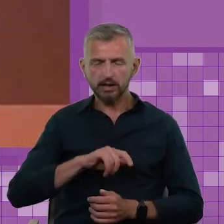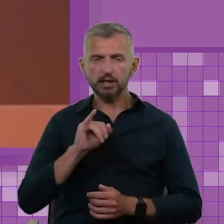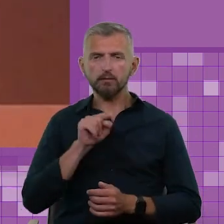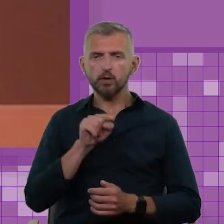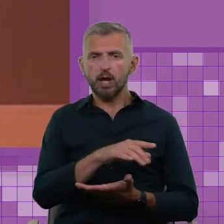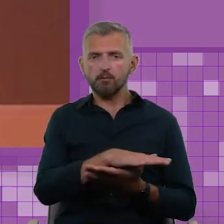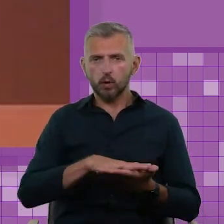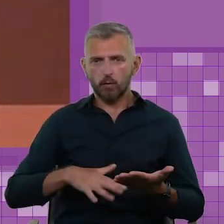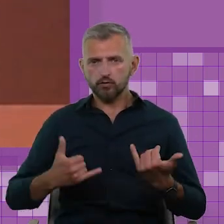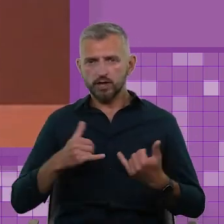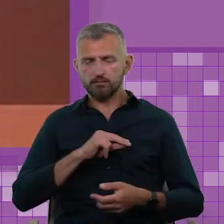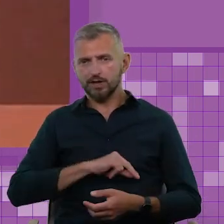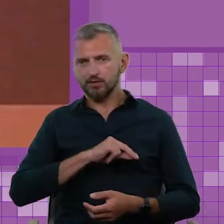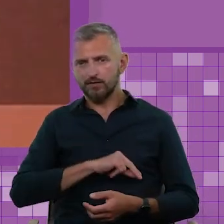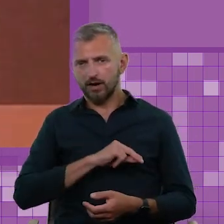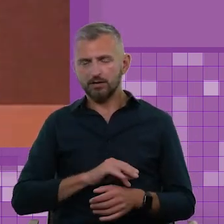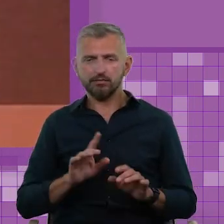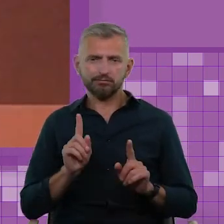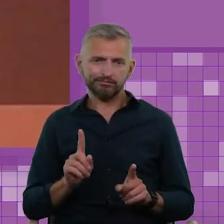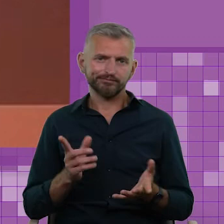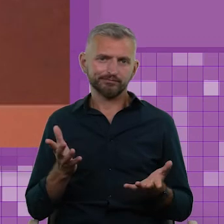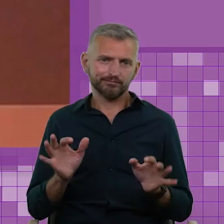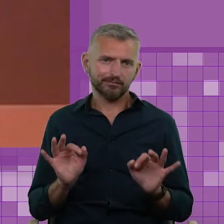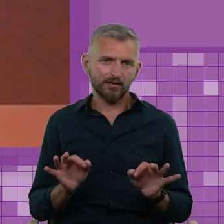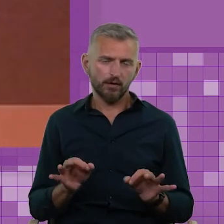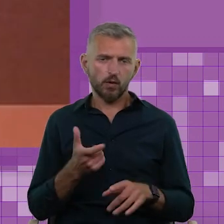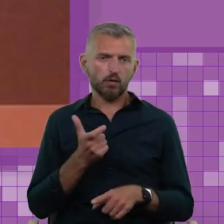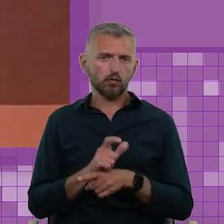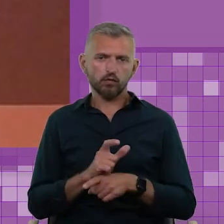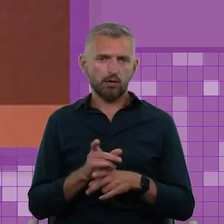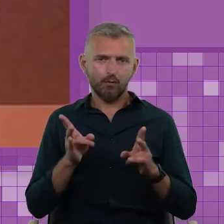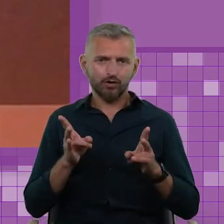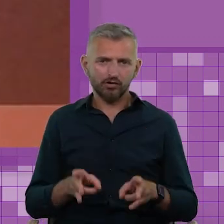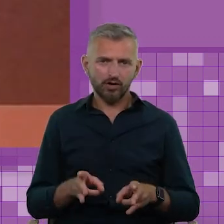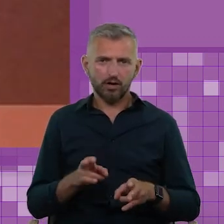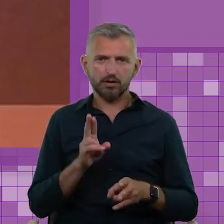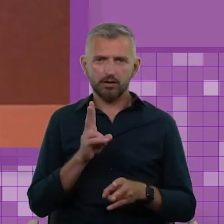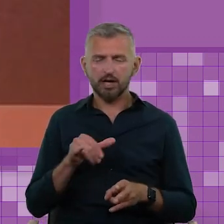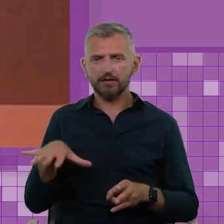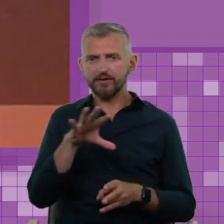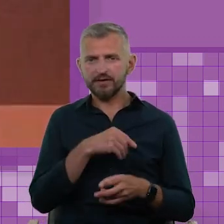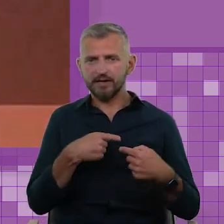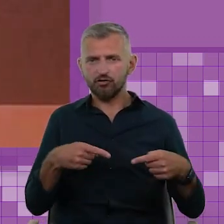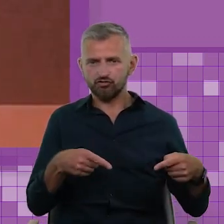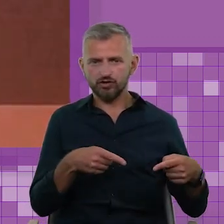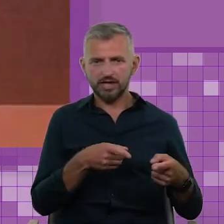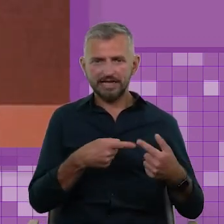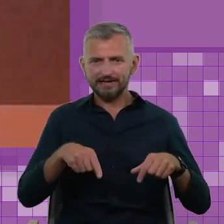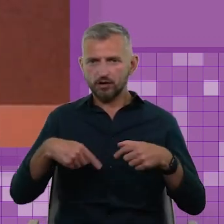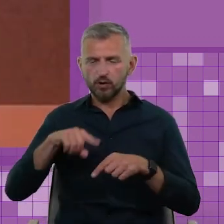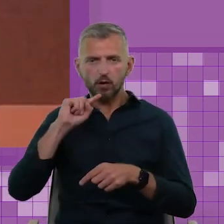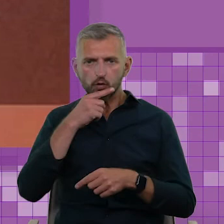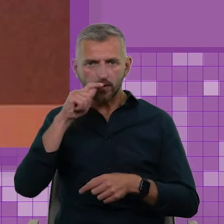вона продовжує зараз працювати, хоч, звісно, дуже постраждала, як і всі інші сектори економіки